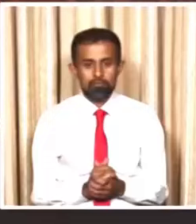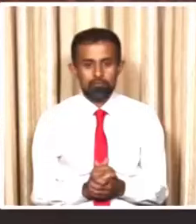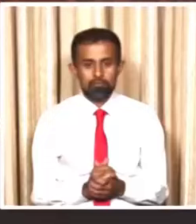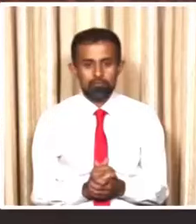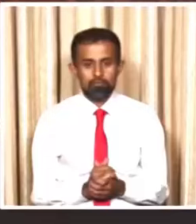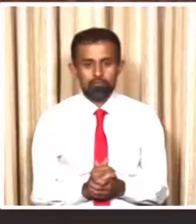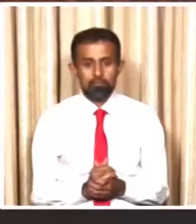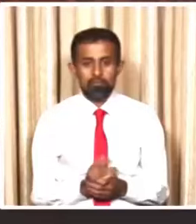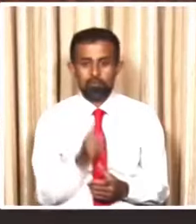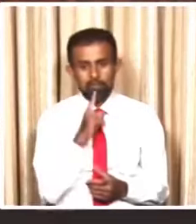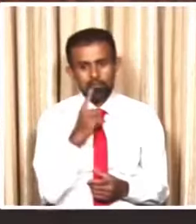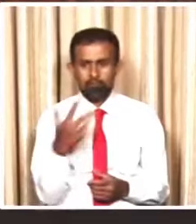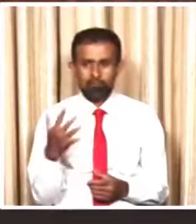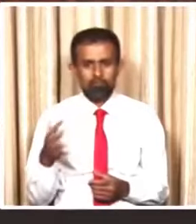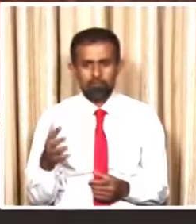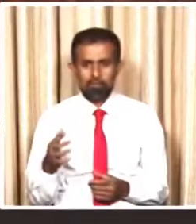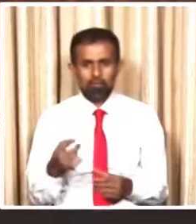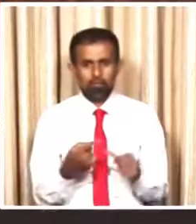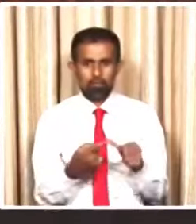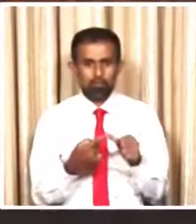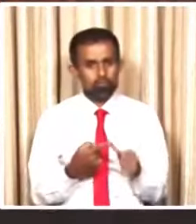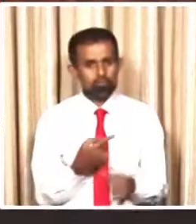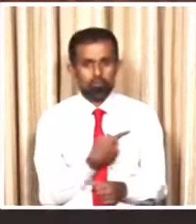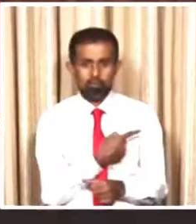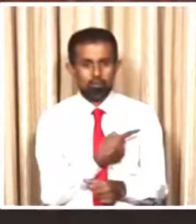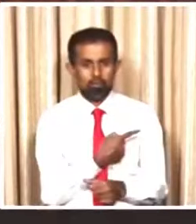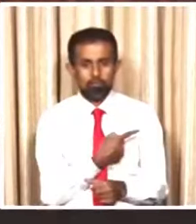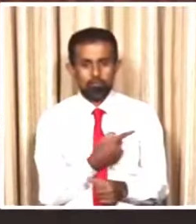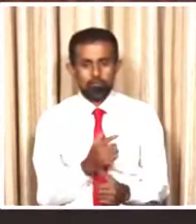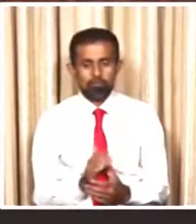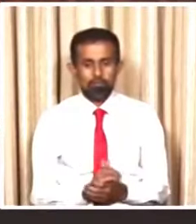එතුමා කාරණේ කියුණා. උත්තර දෙන්න එතුමා